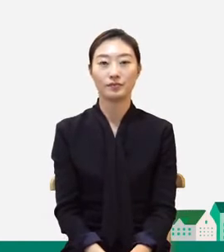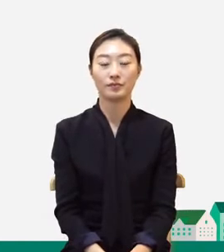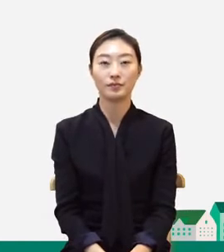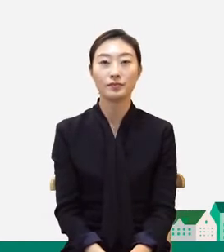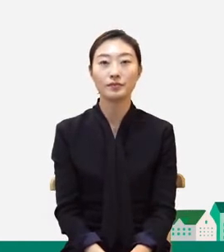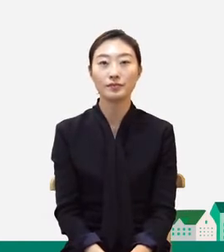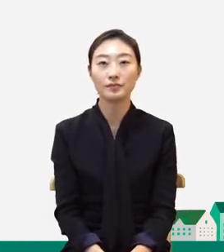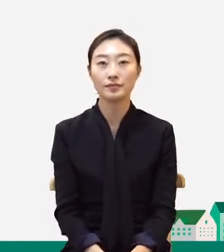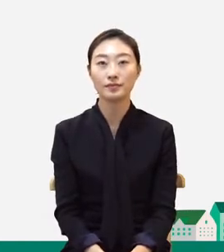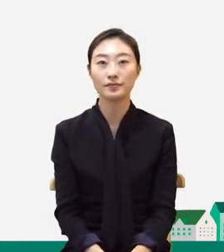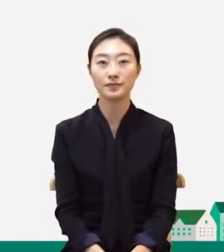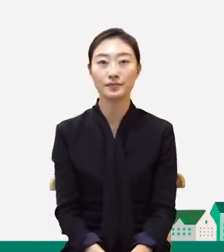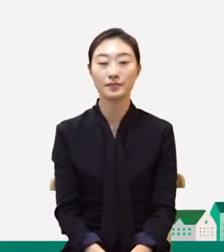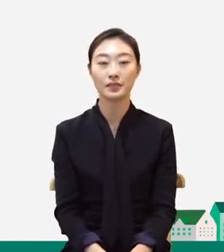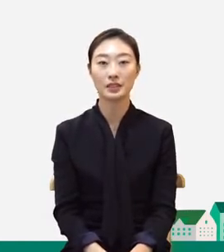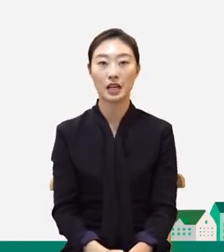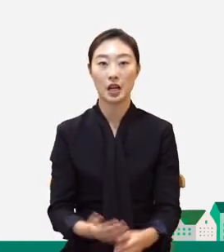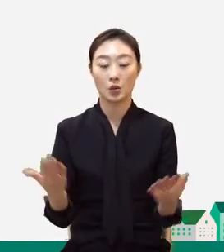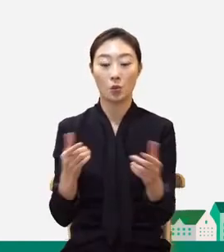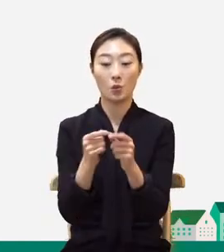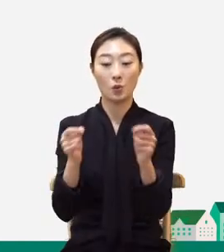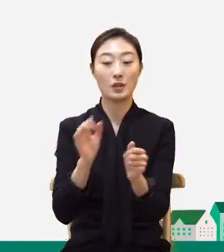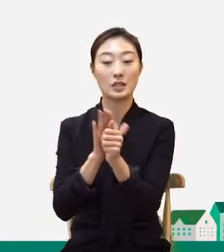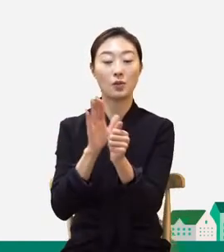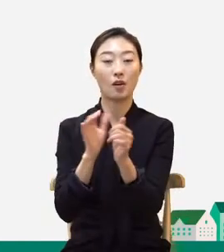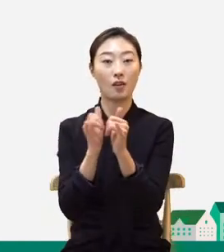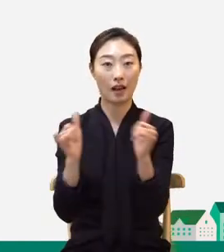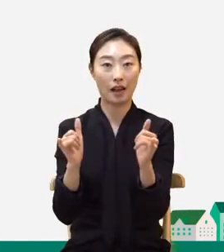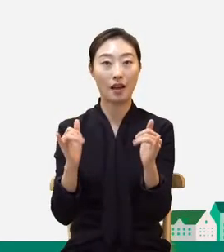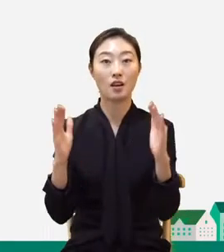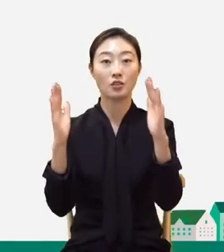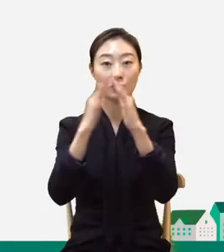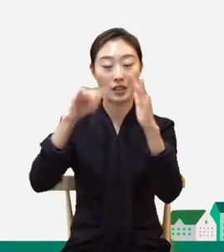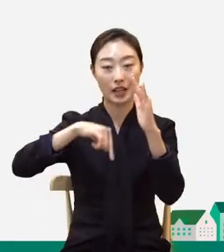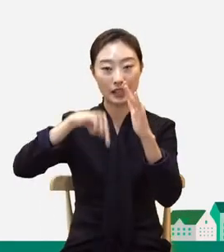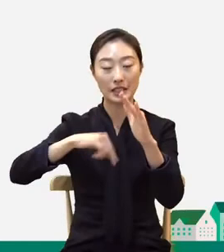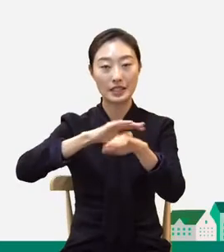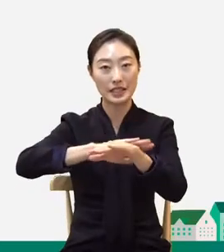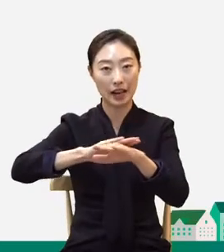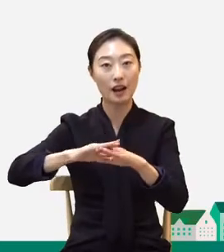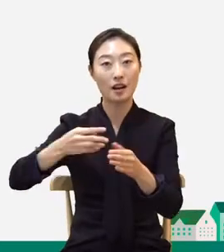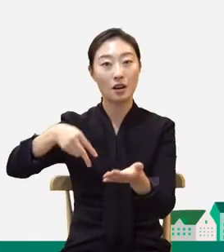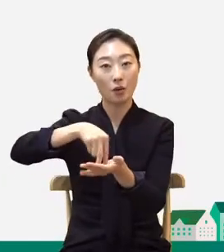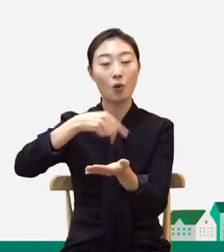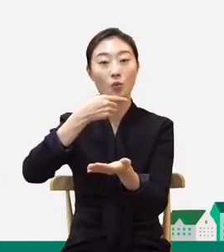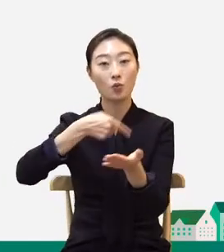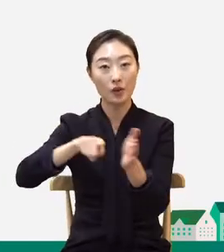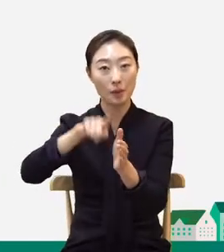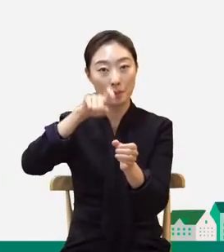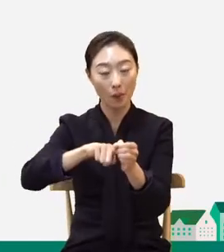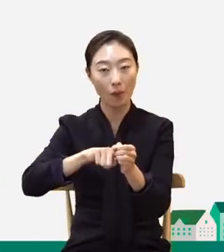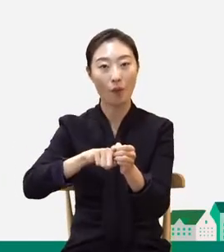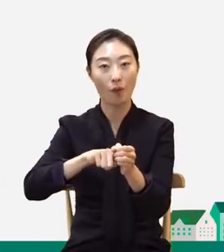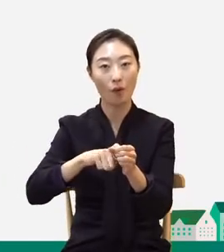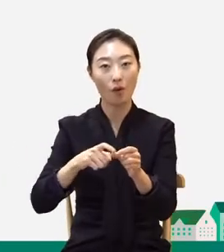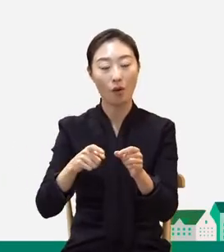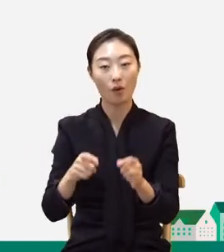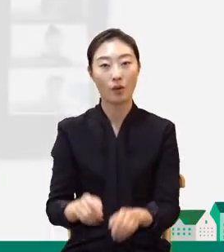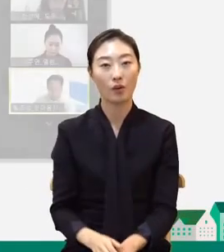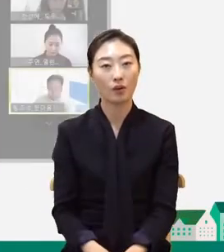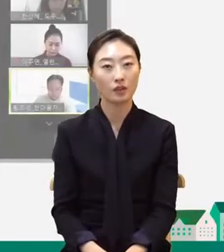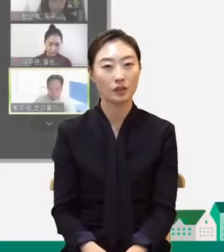그리고 마지막으로 동료지원가가 주택 모델에서 잘 잡기 위해서 동료지원가가 자신이 상담